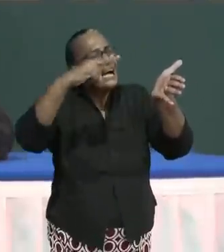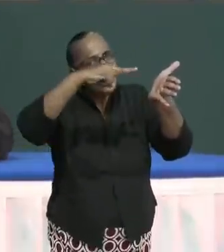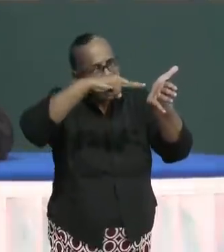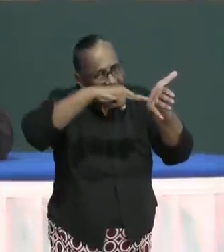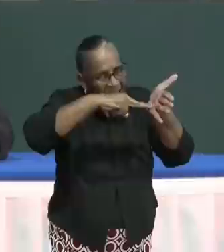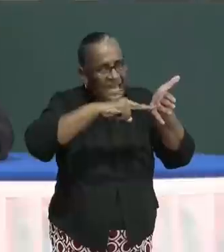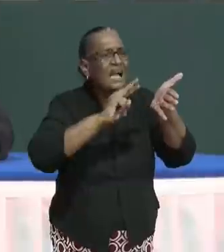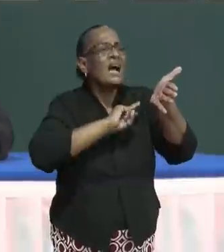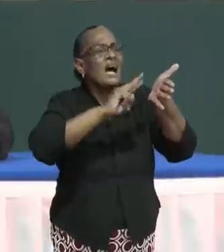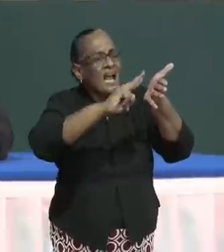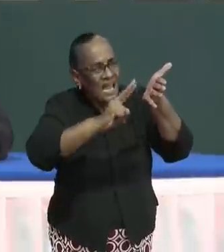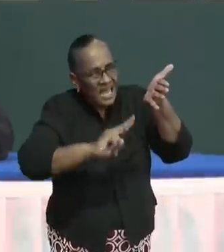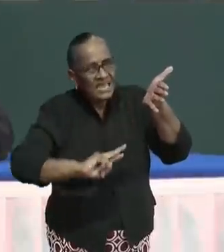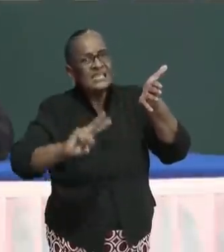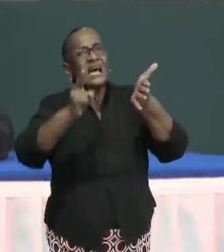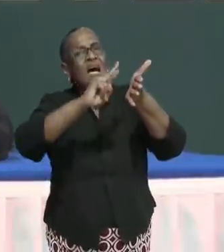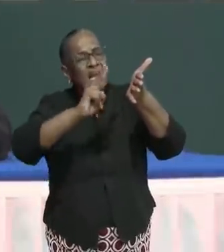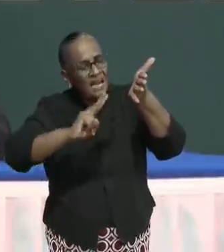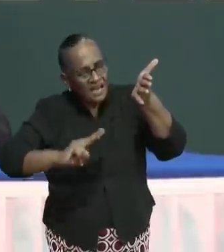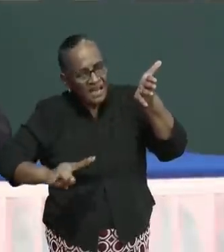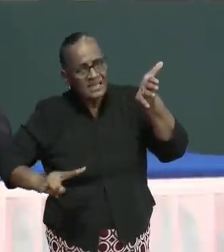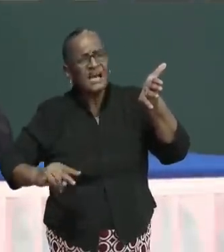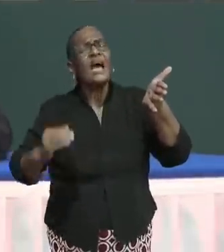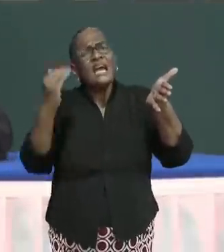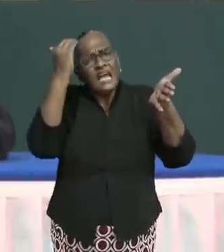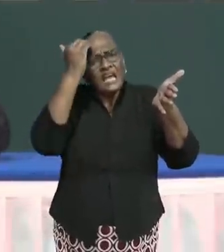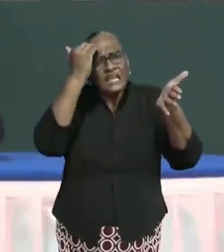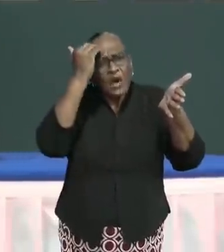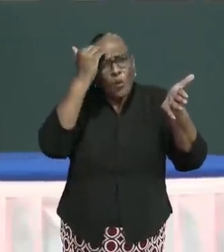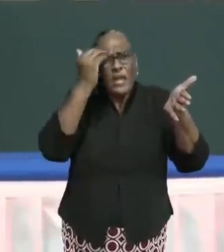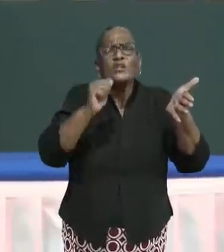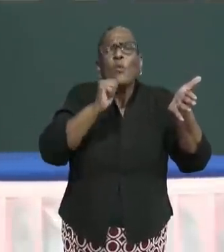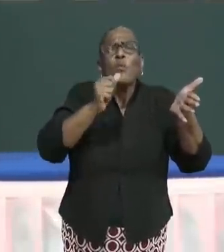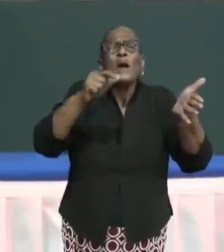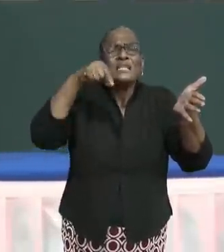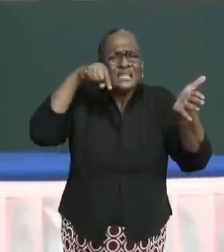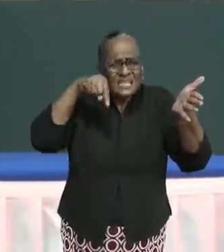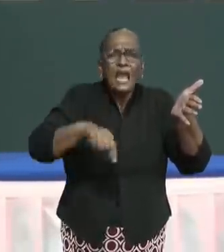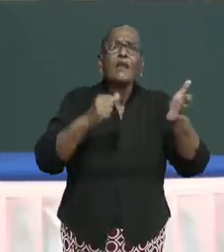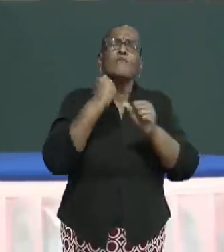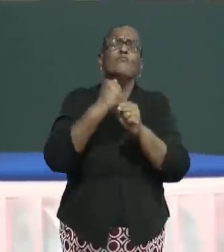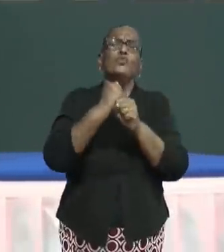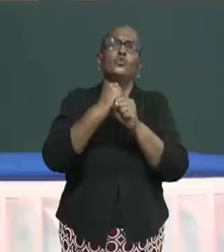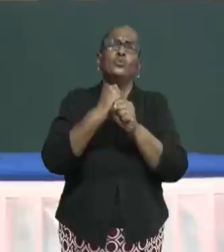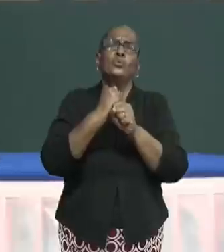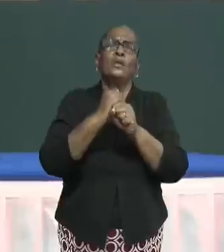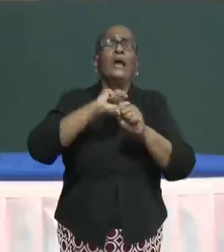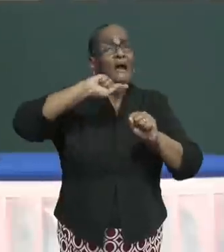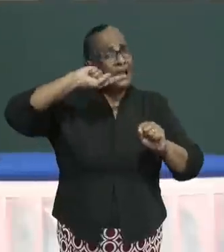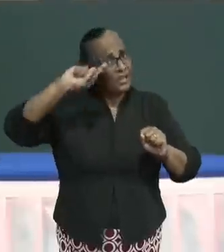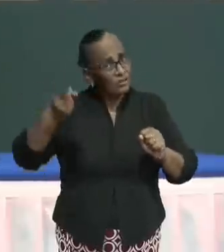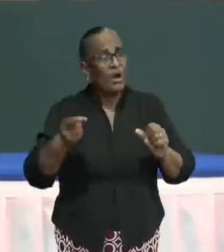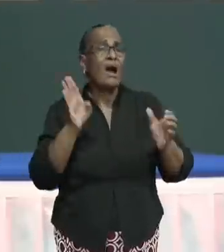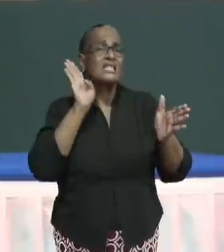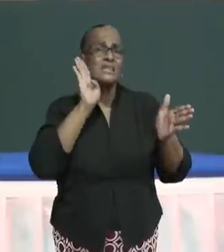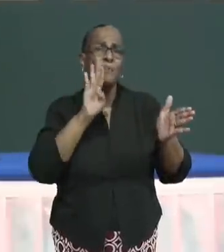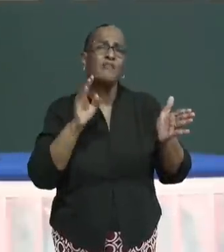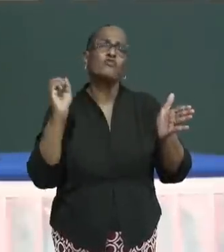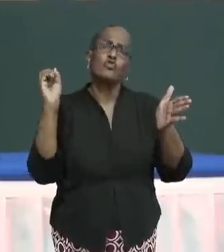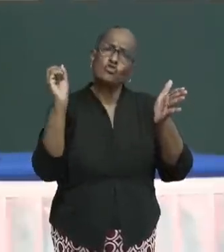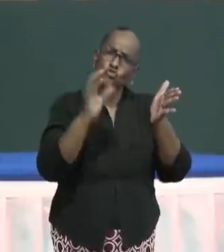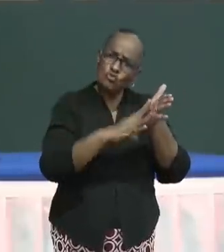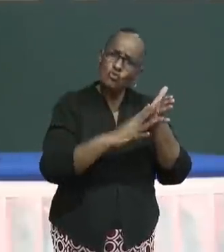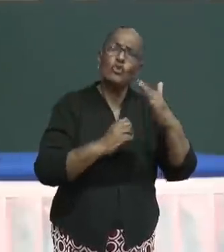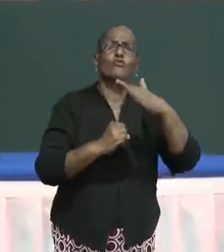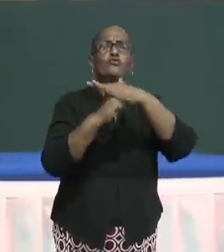Alles is op de website, zodat u dan keurig alsnog uw verzoek kunt doen naar die